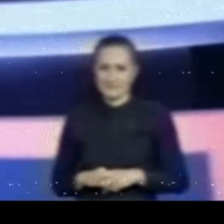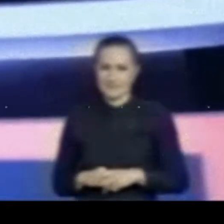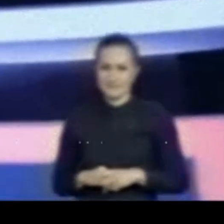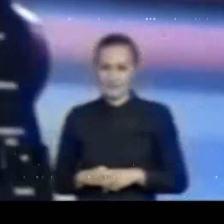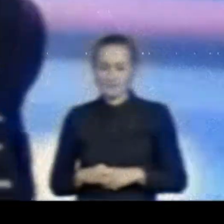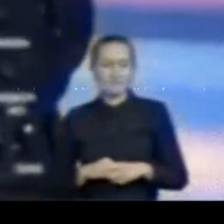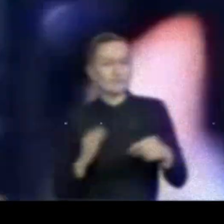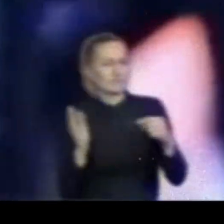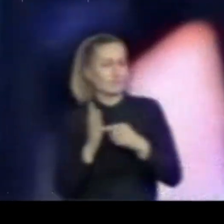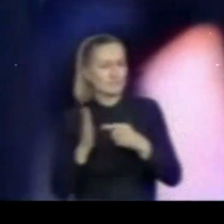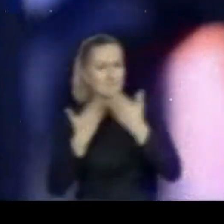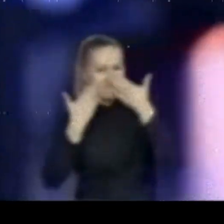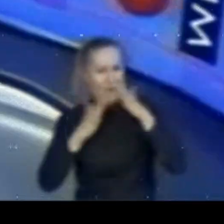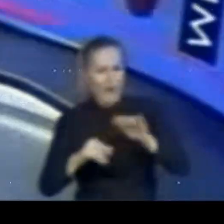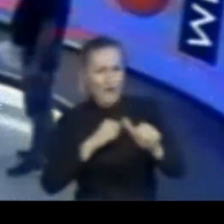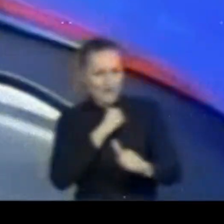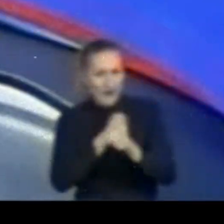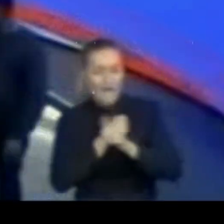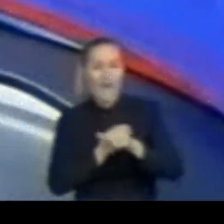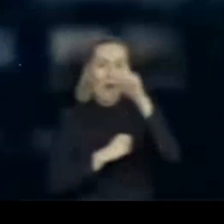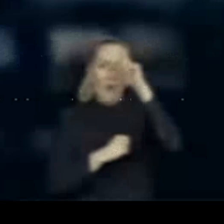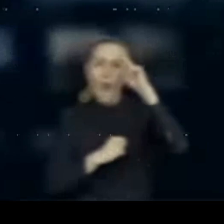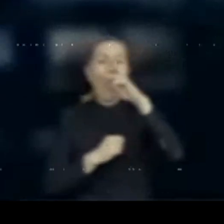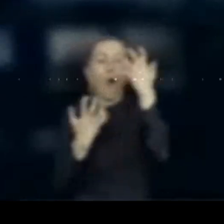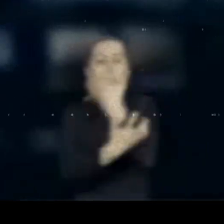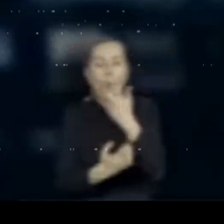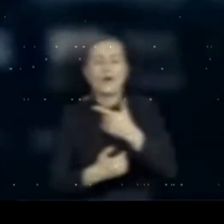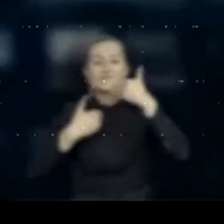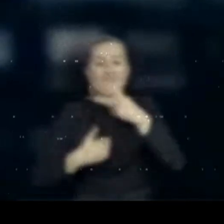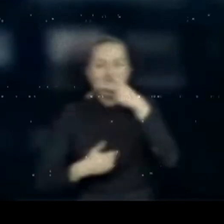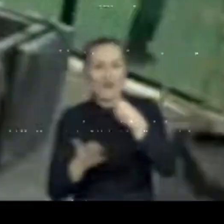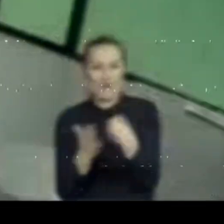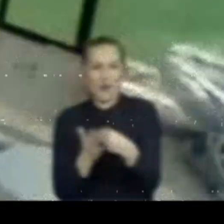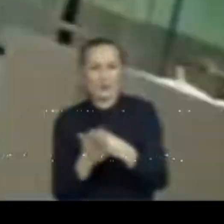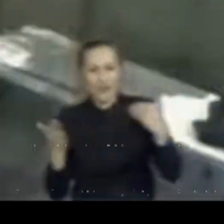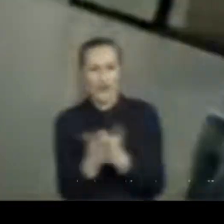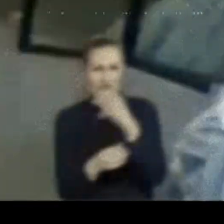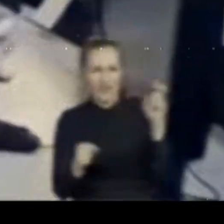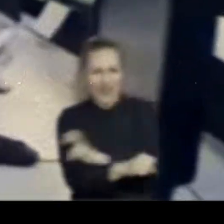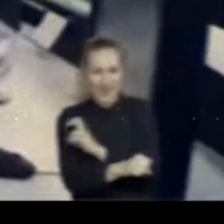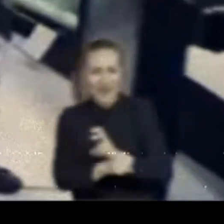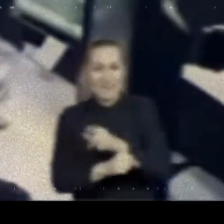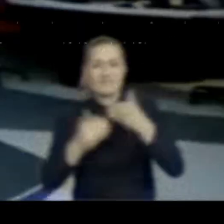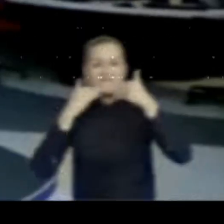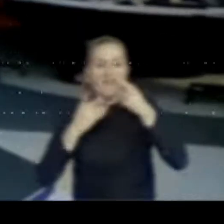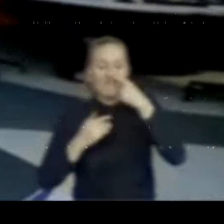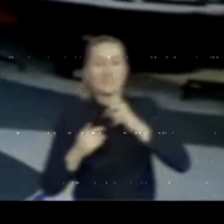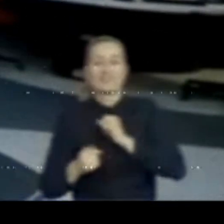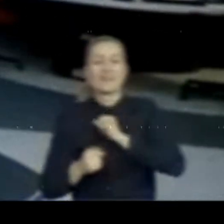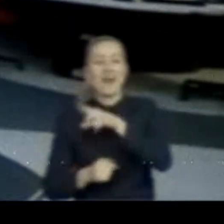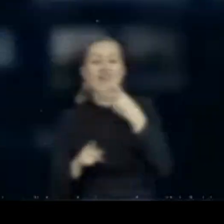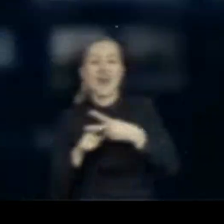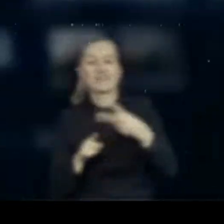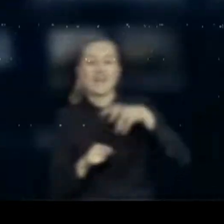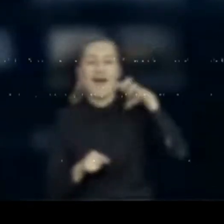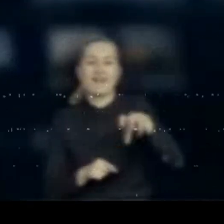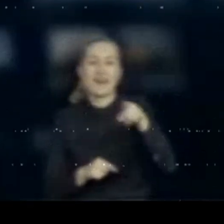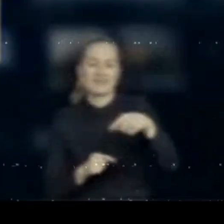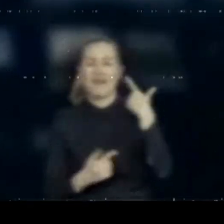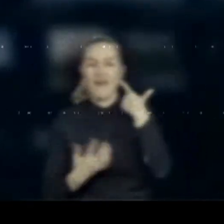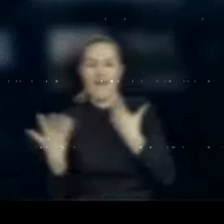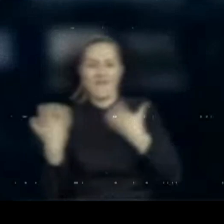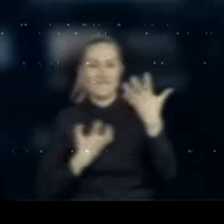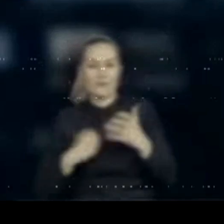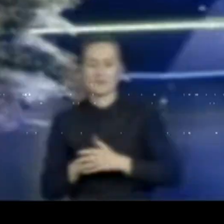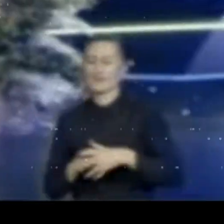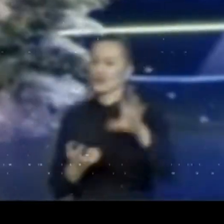To dowód na to, że widzowie docenili rewolucję technologiczną, jaką przeszła telewizyjna agencja informacyjna.